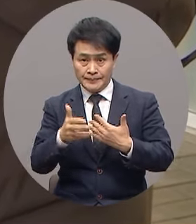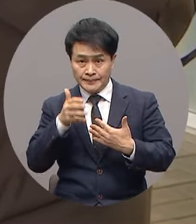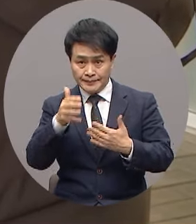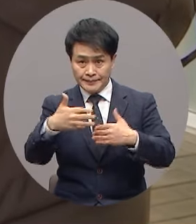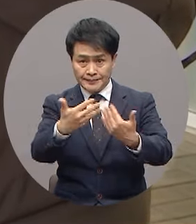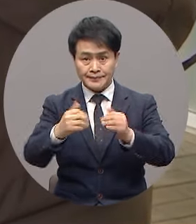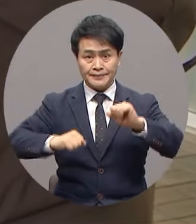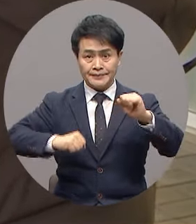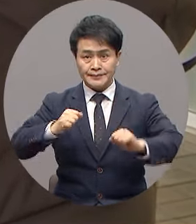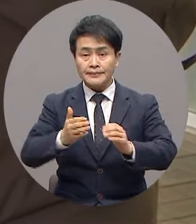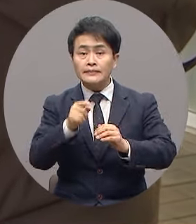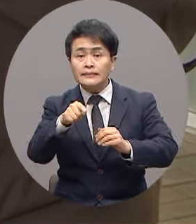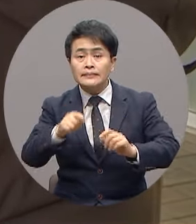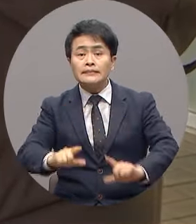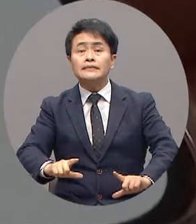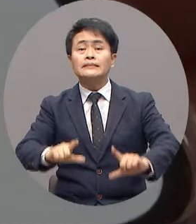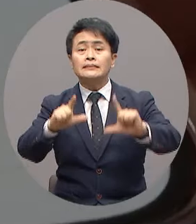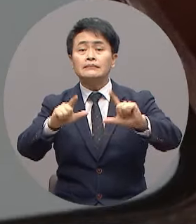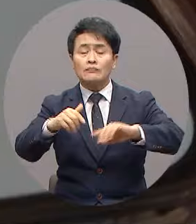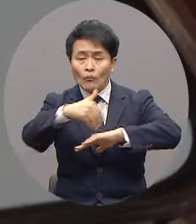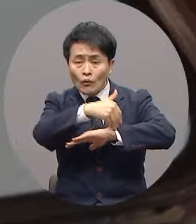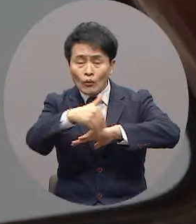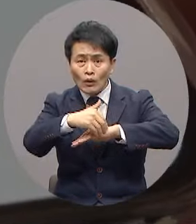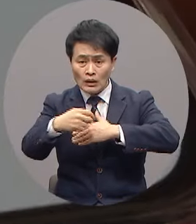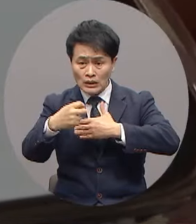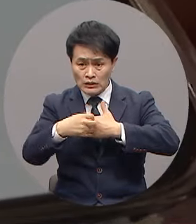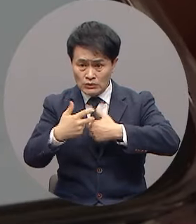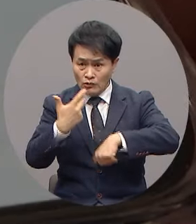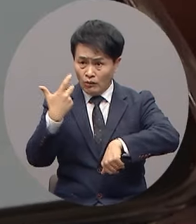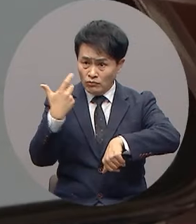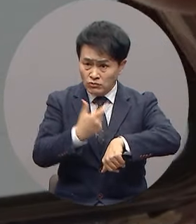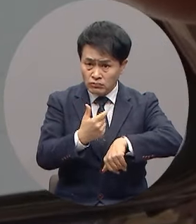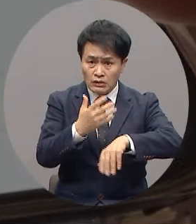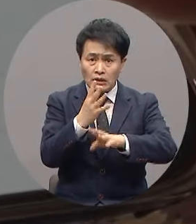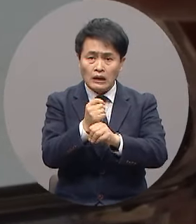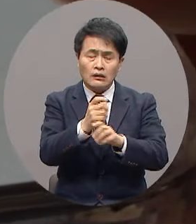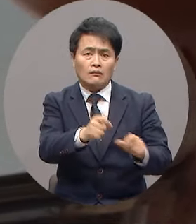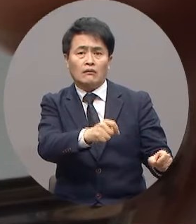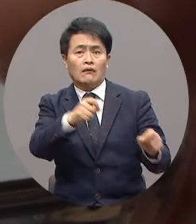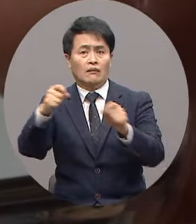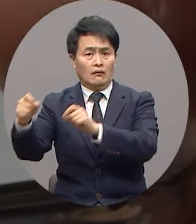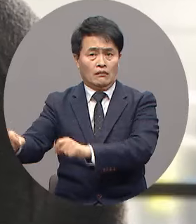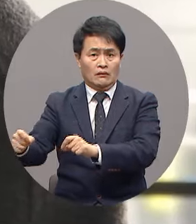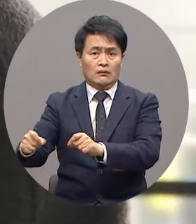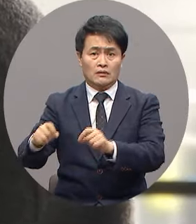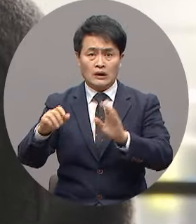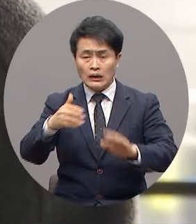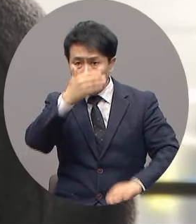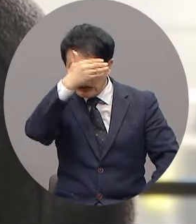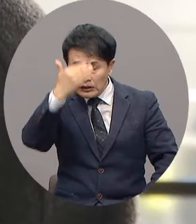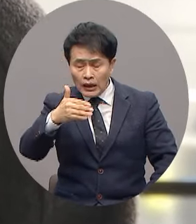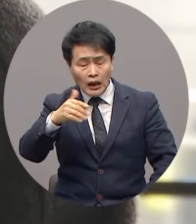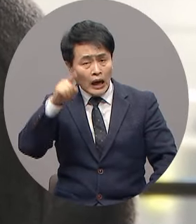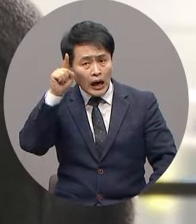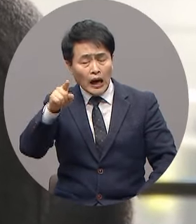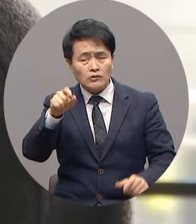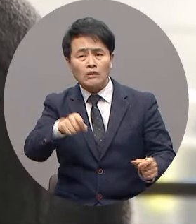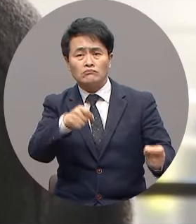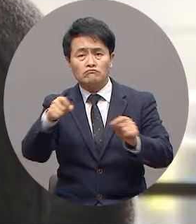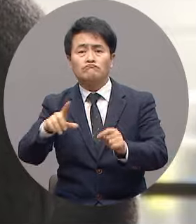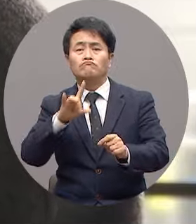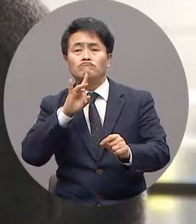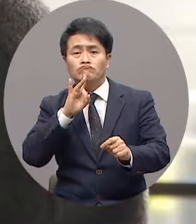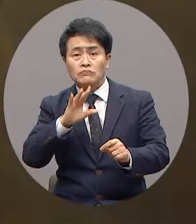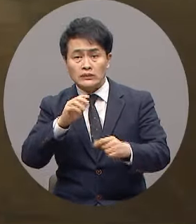집단 행동에 돌입한 그날, 예정됐던 진통제 투약 날짜가 연기됐습니다. 다행히 하루가 미뤄졌을